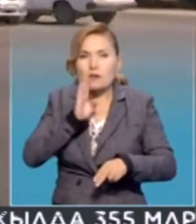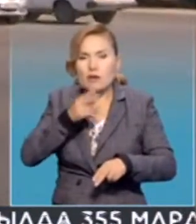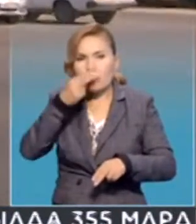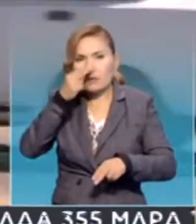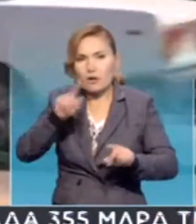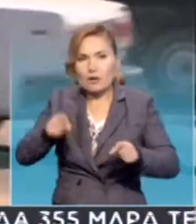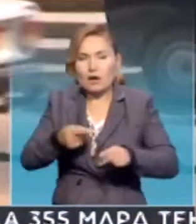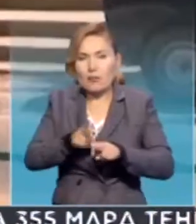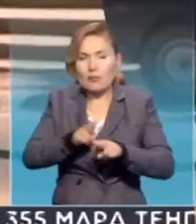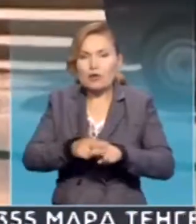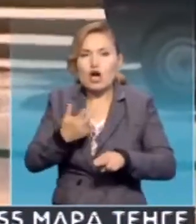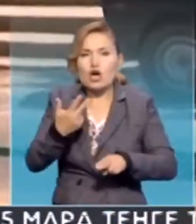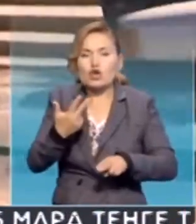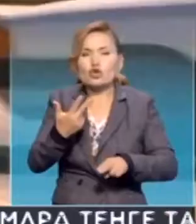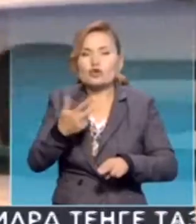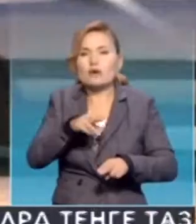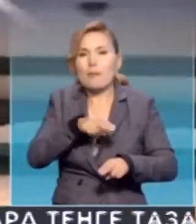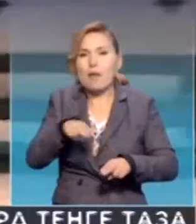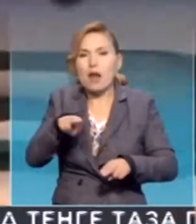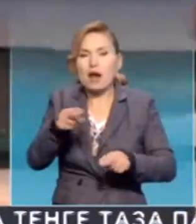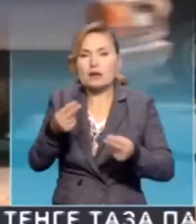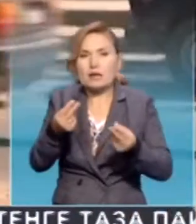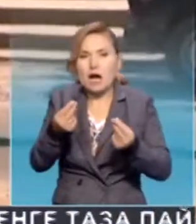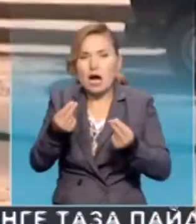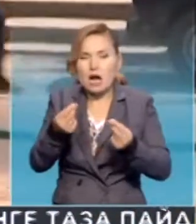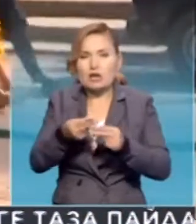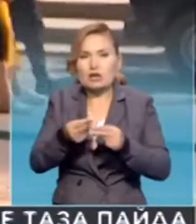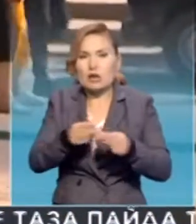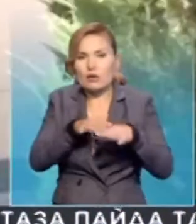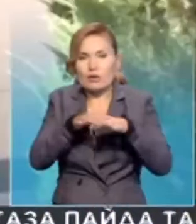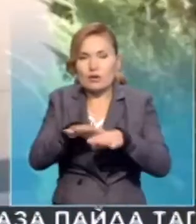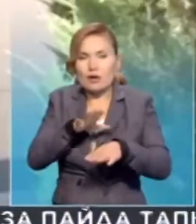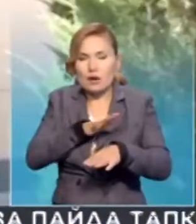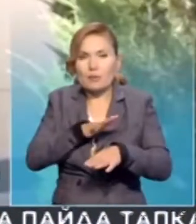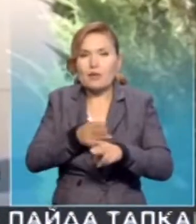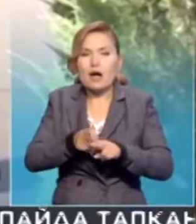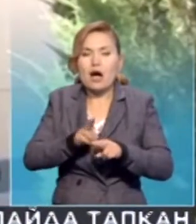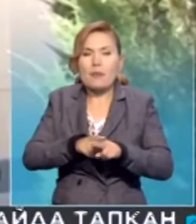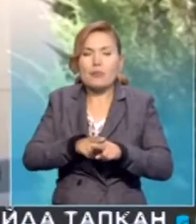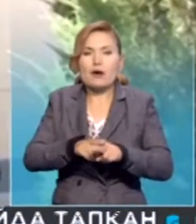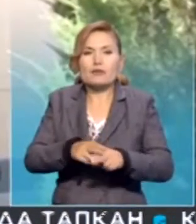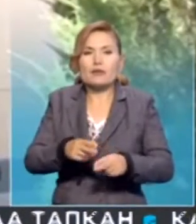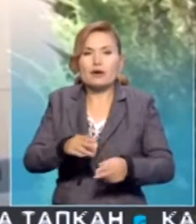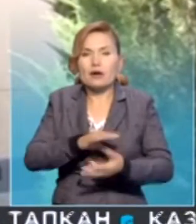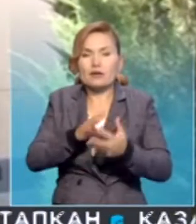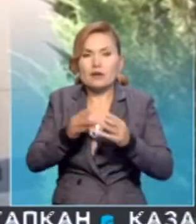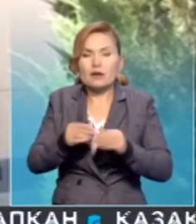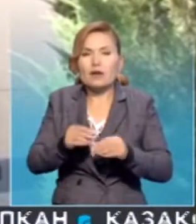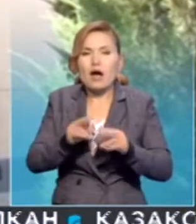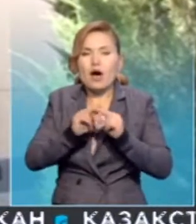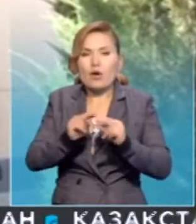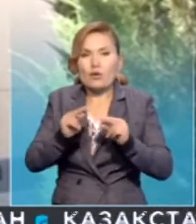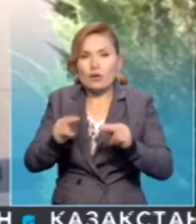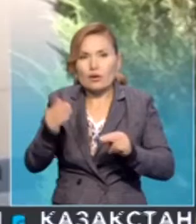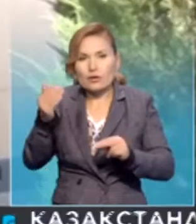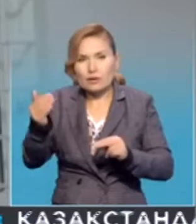қаржы құйған. Олардың басым көпшілігі мектеп мұғалімдері болған. Жәбірленушілер қомақты ақшалар салғаннан кейін